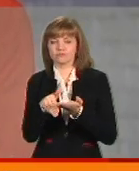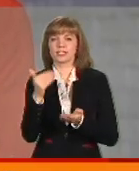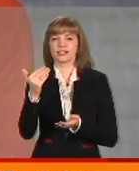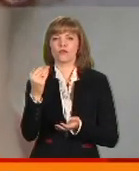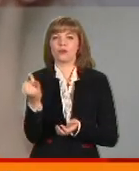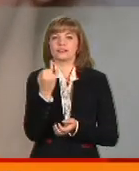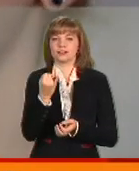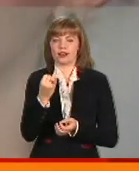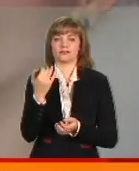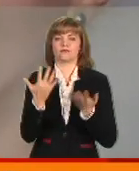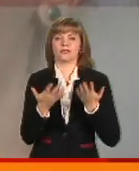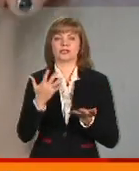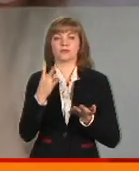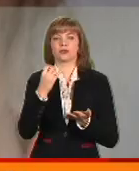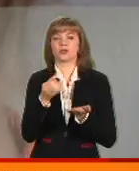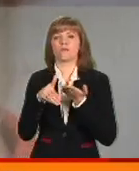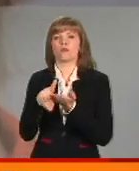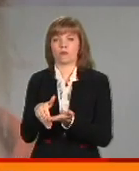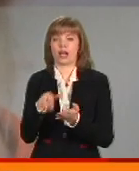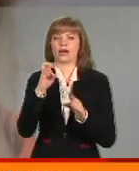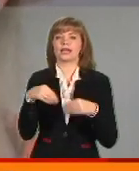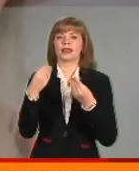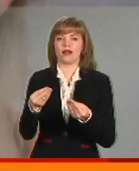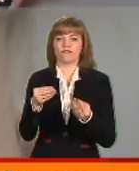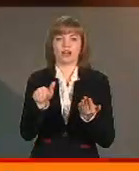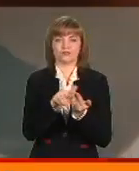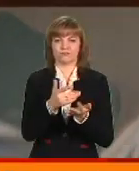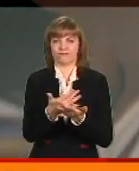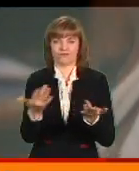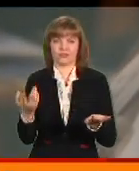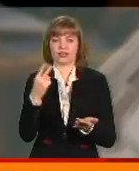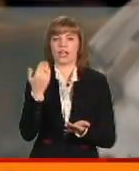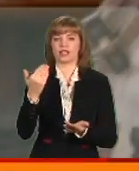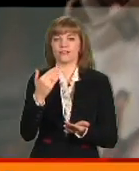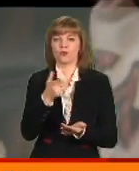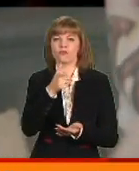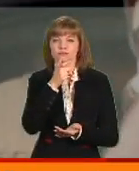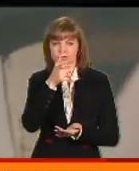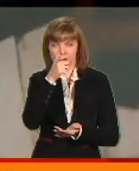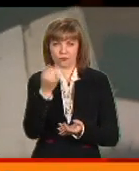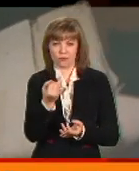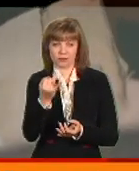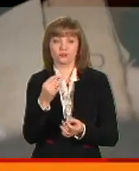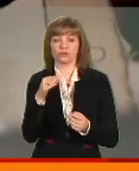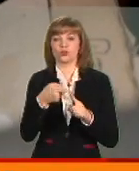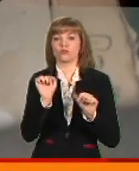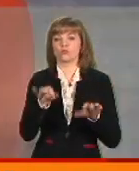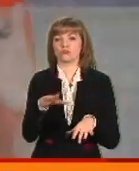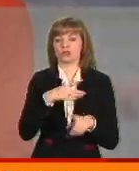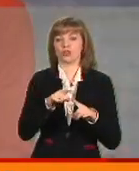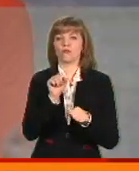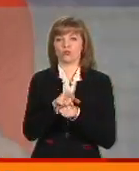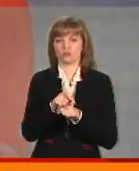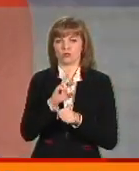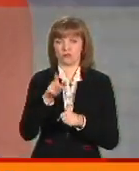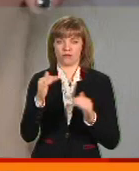його інтерес, якщо б вони ему не помогали, не давали инструментария для его любопытства, то, возможно, эта функция